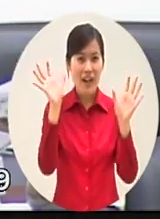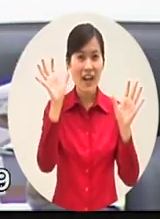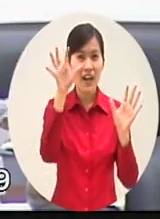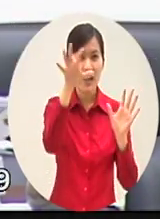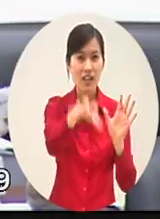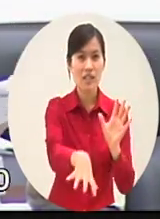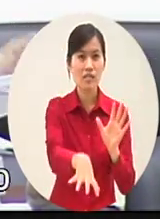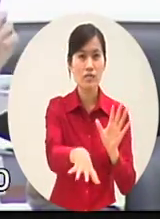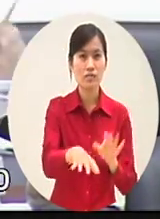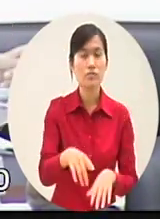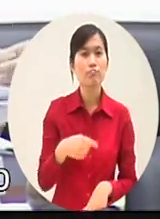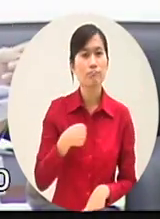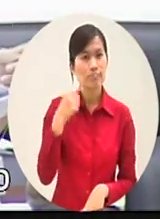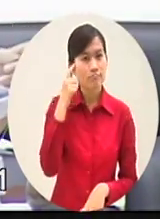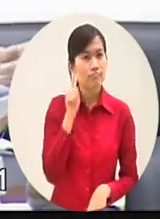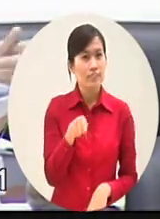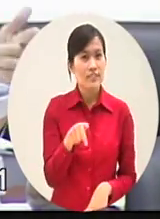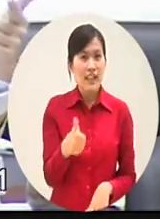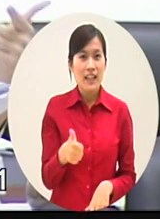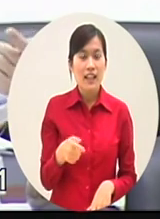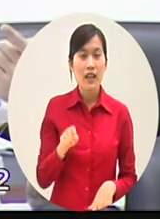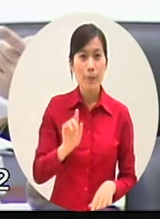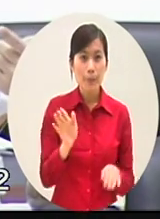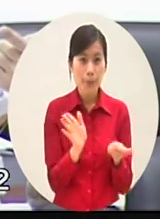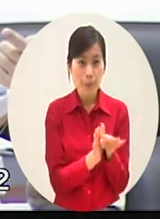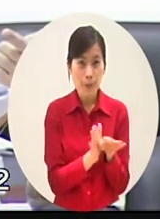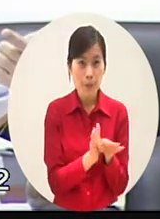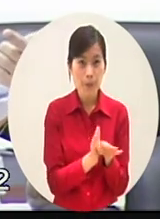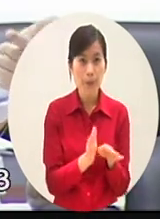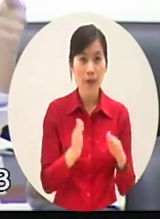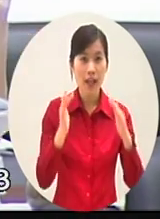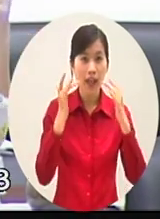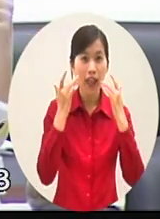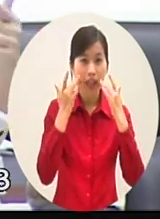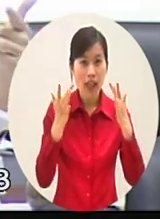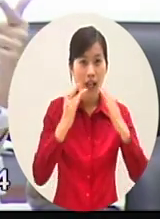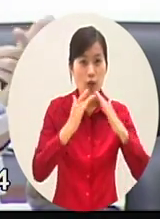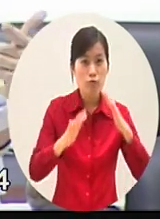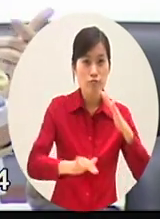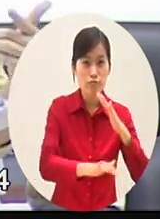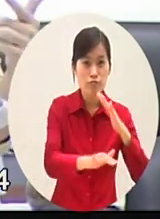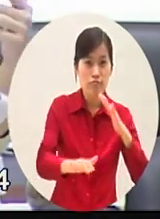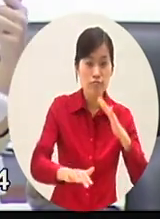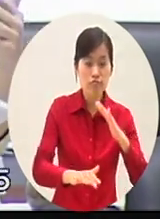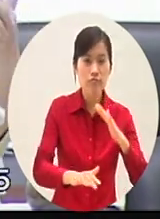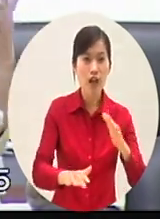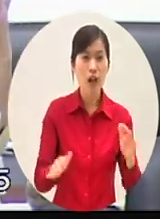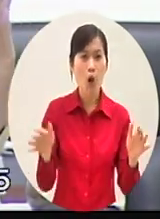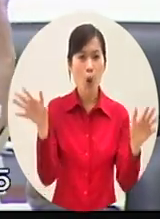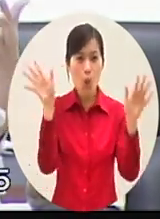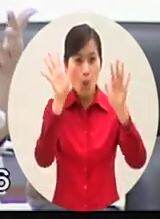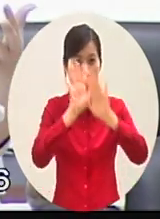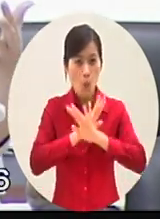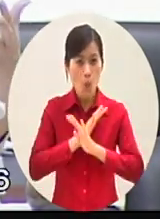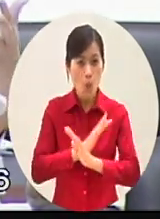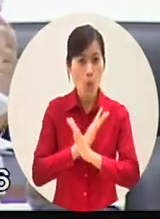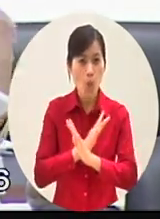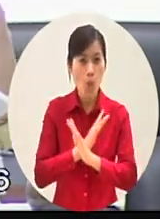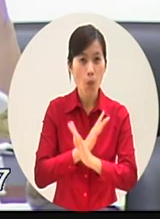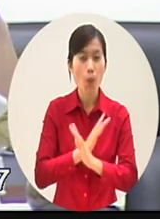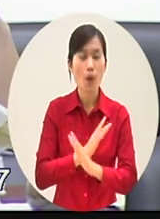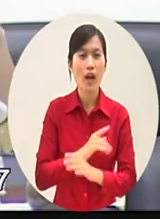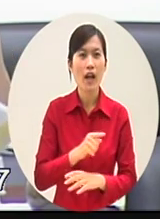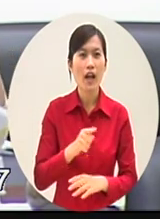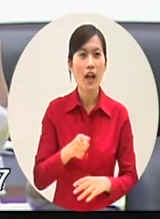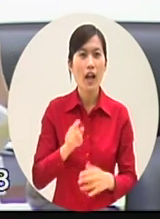够蔡奇亚哦雅奇亚，好够咱未来吼有一条龟啊龟啊雕鸡，就是